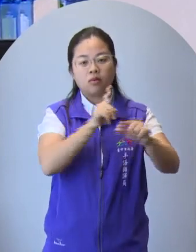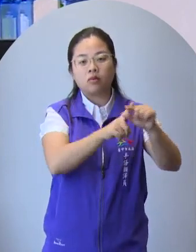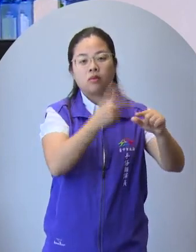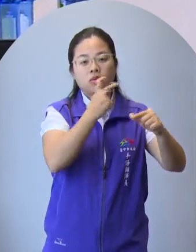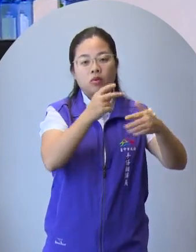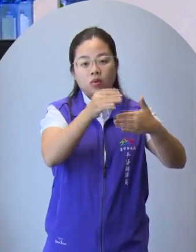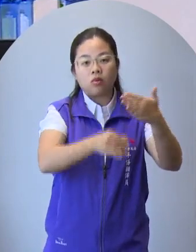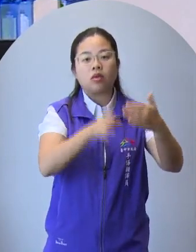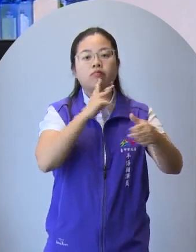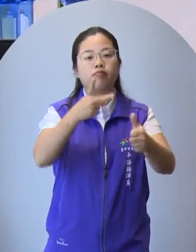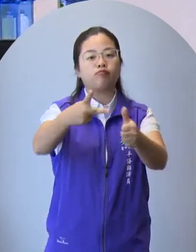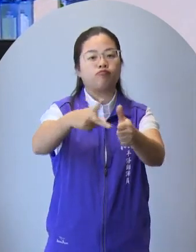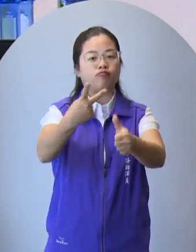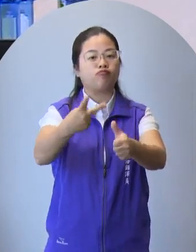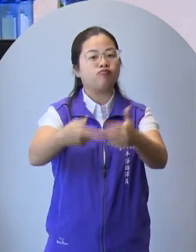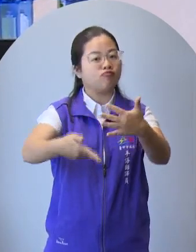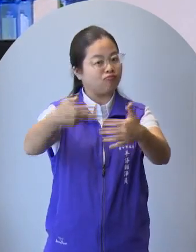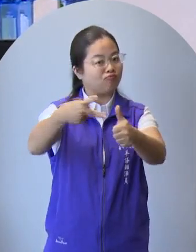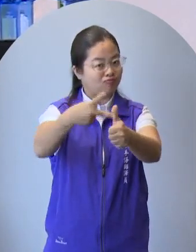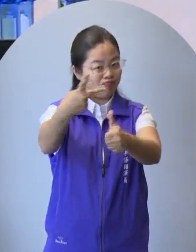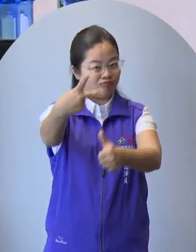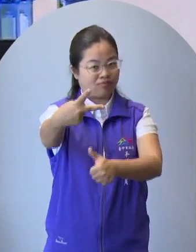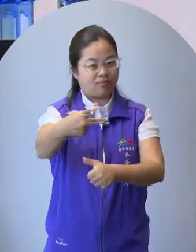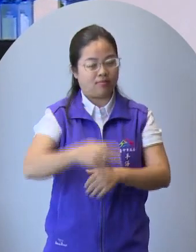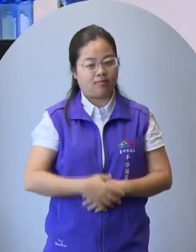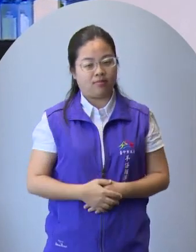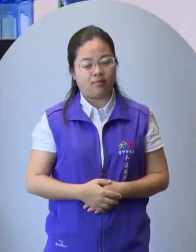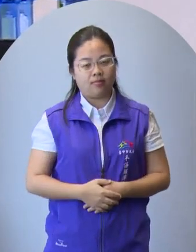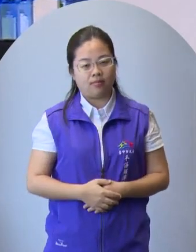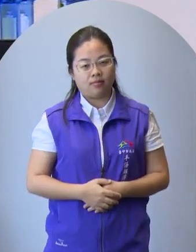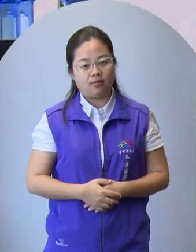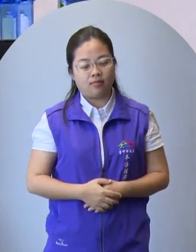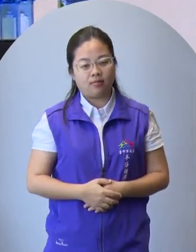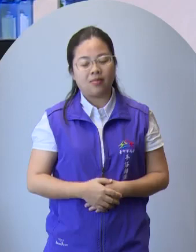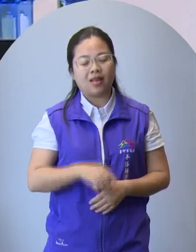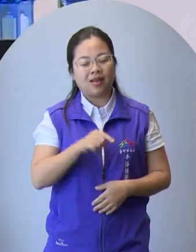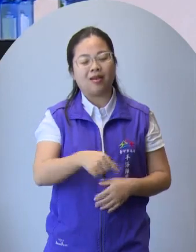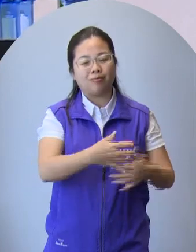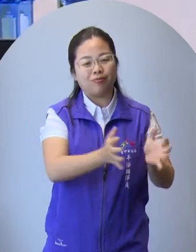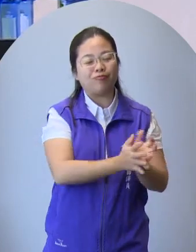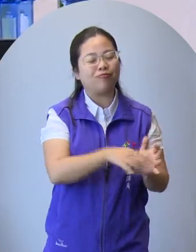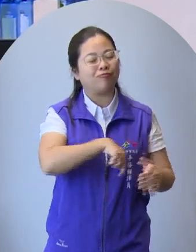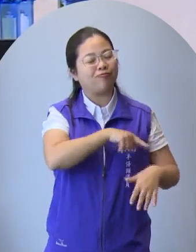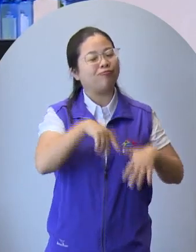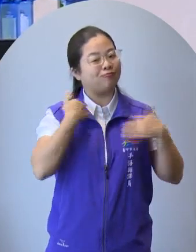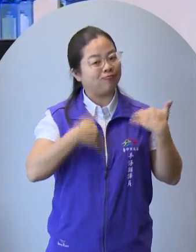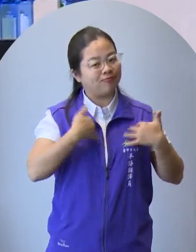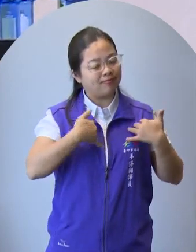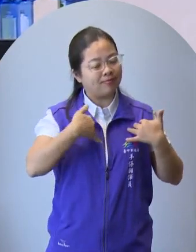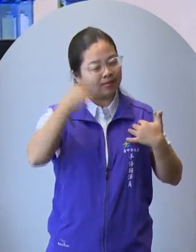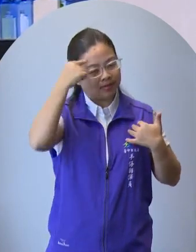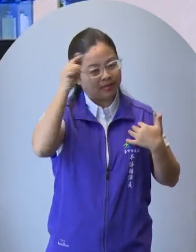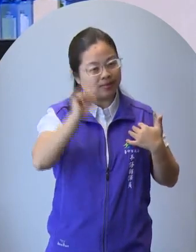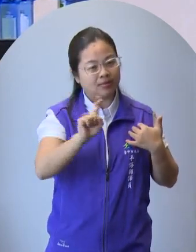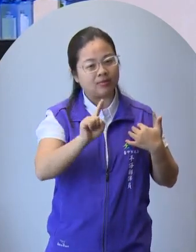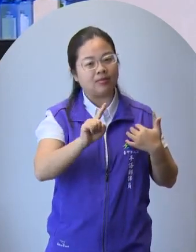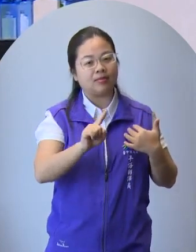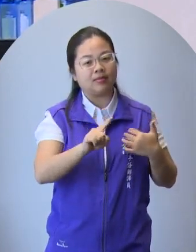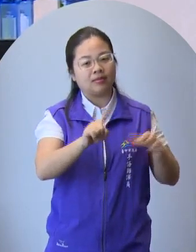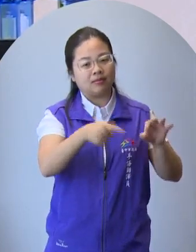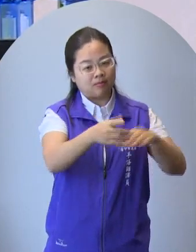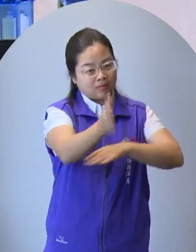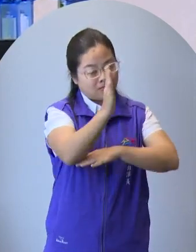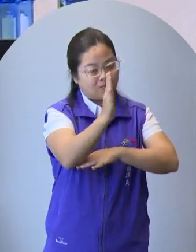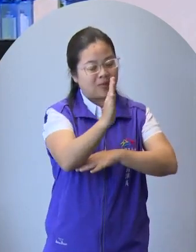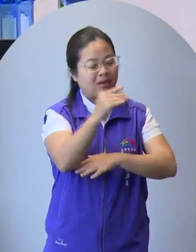是第二级，第二级，那一方面当然可喜可贺，因为表示我们的财政成绩被